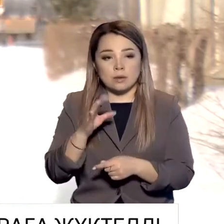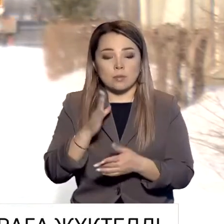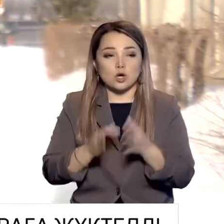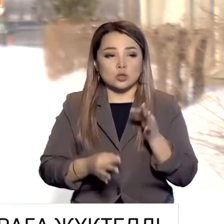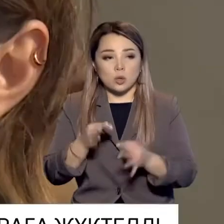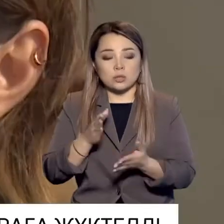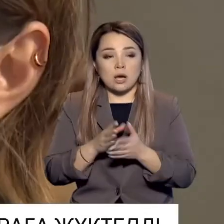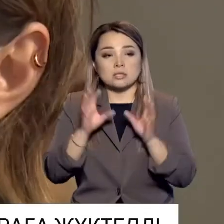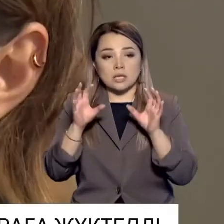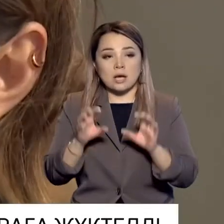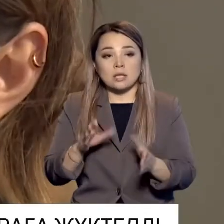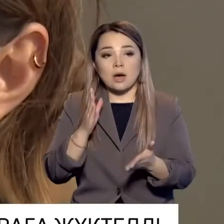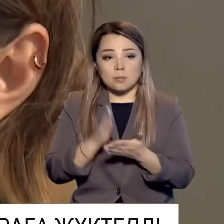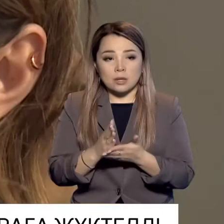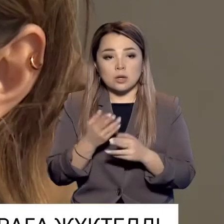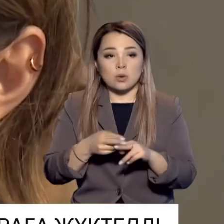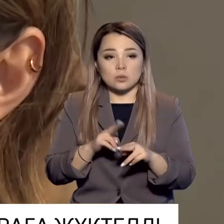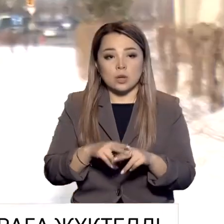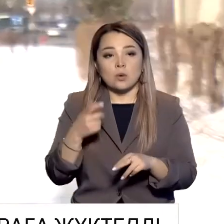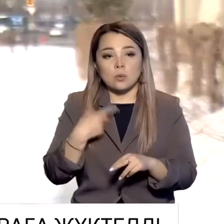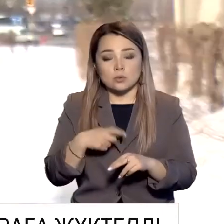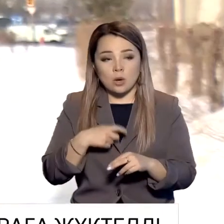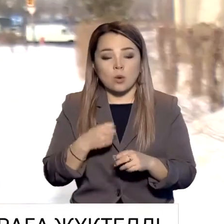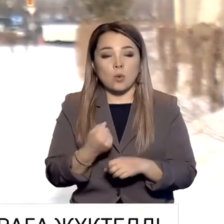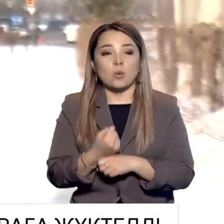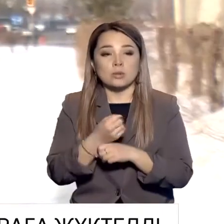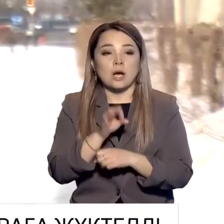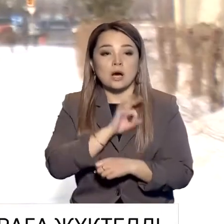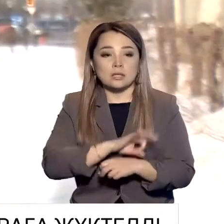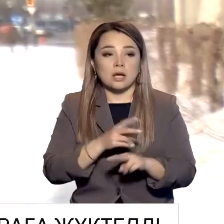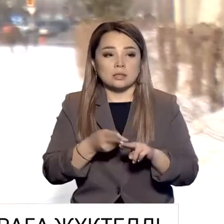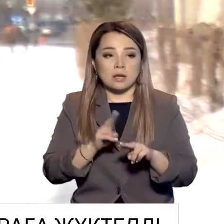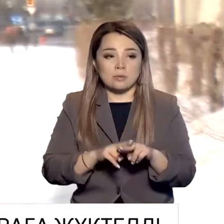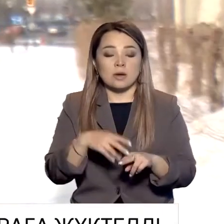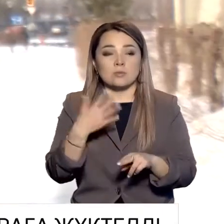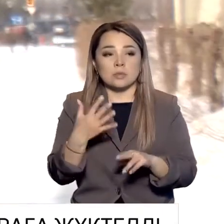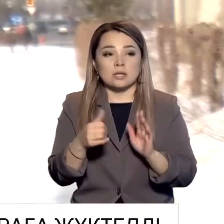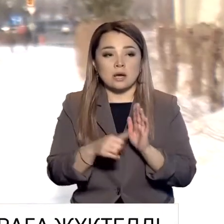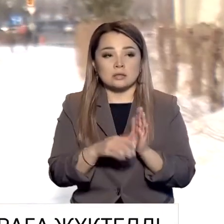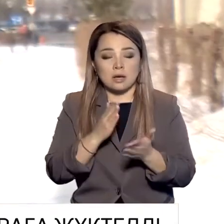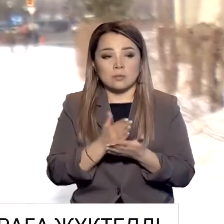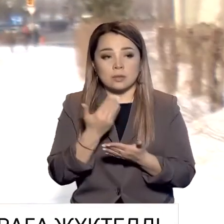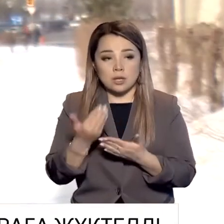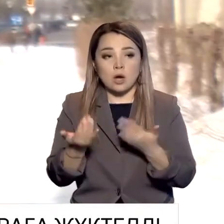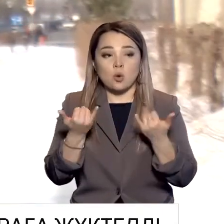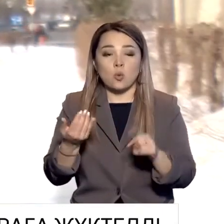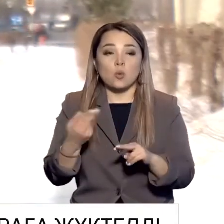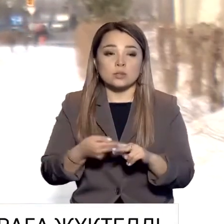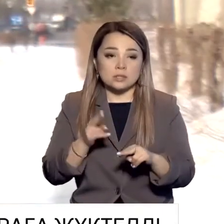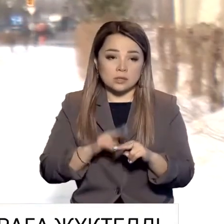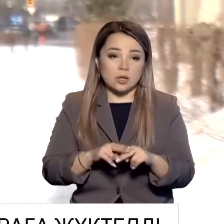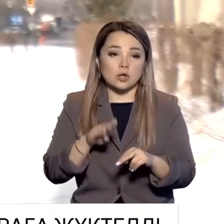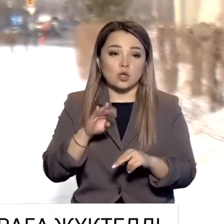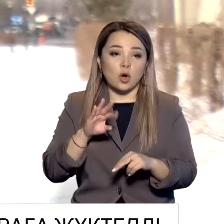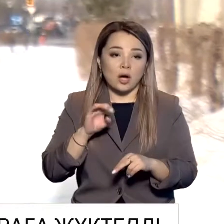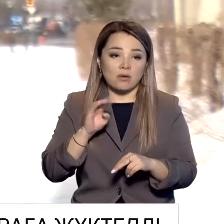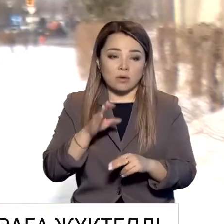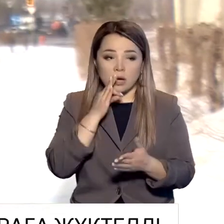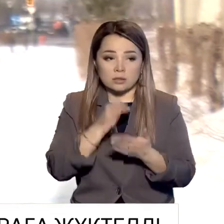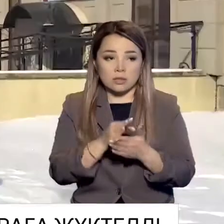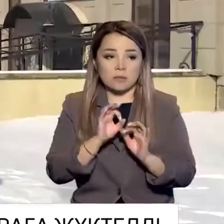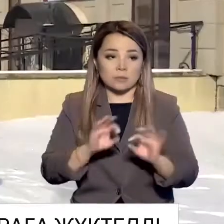Бізде ол заң бар, бұның өзі қолданатын 5-6 бап еді. Енді осыны жаңа Тоқаев мырза айтып